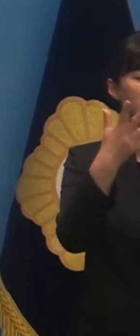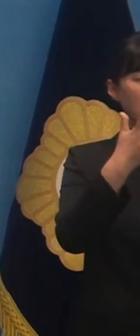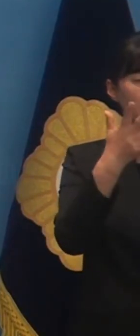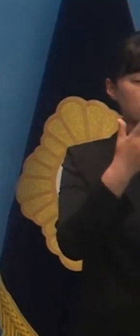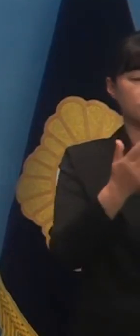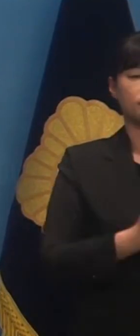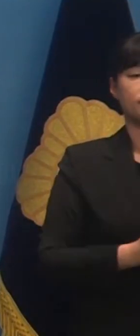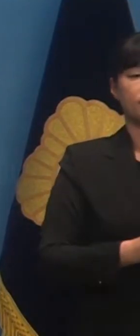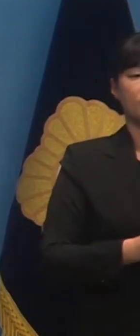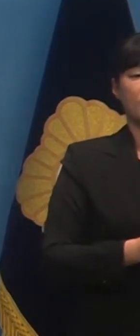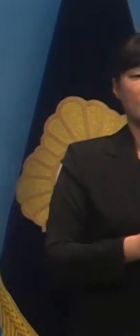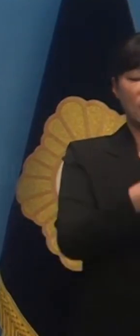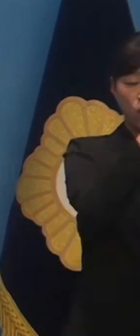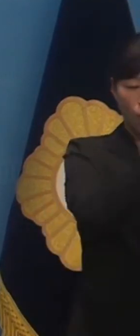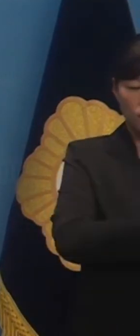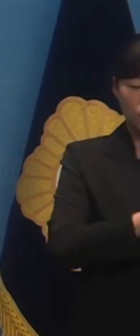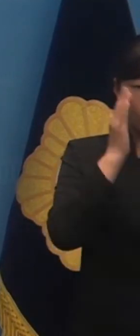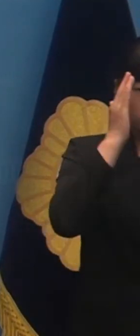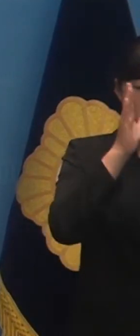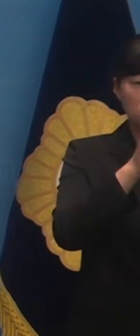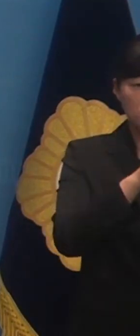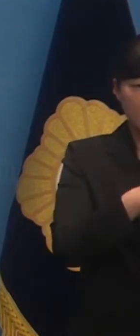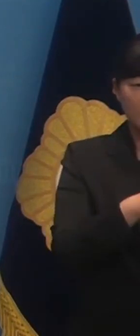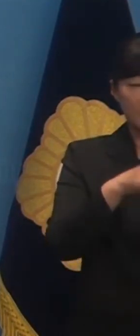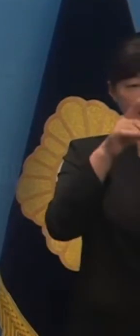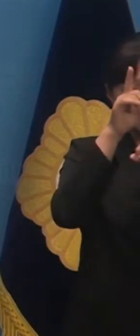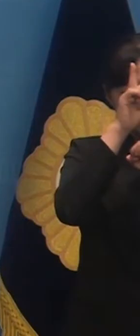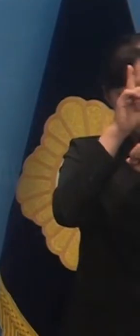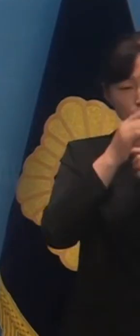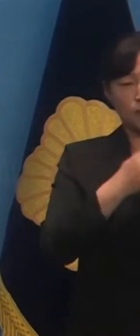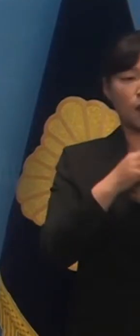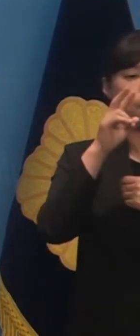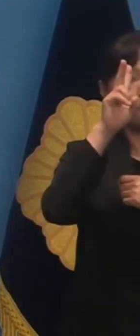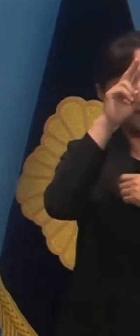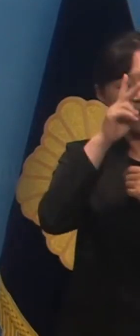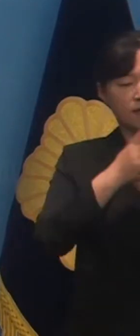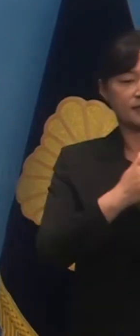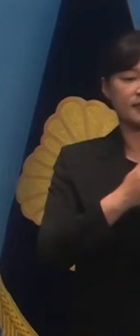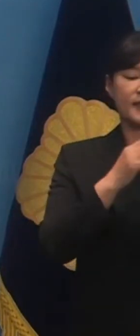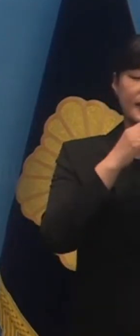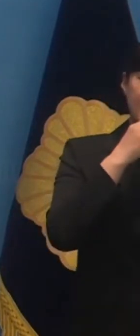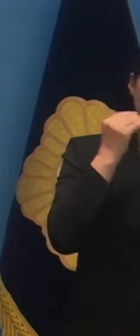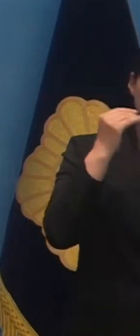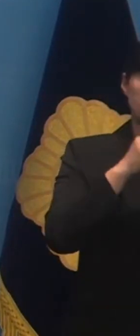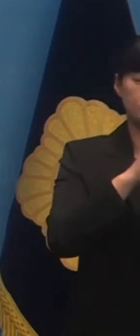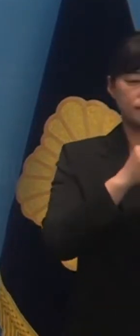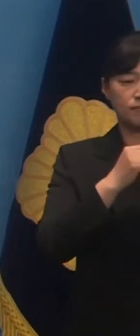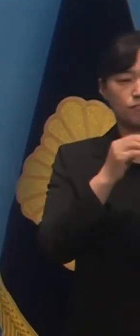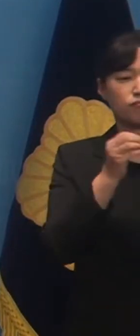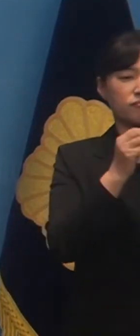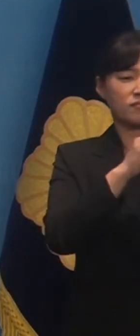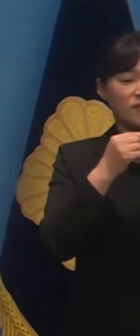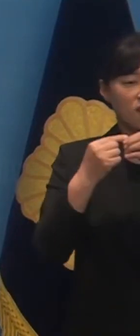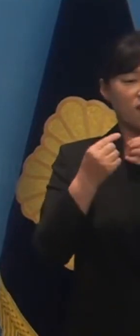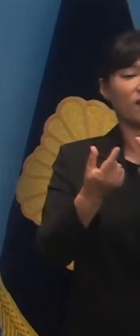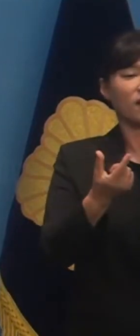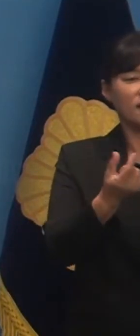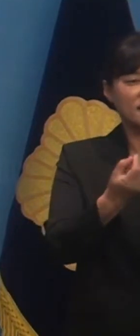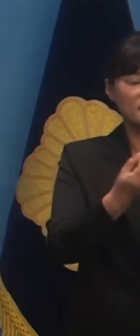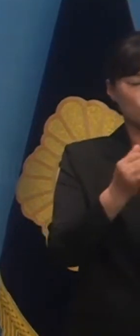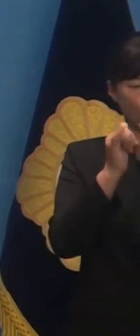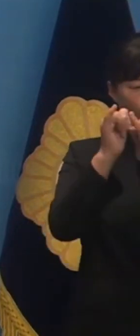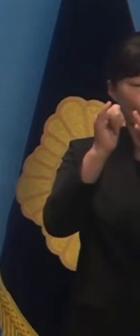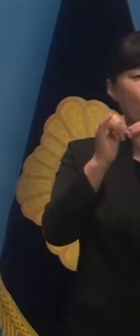8. 리박스쿨 역사 수업 시간에 이승만과 박정희를 세종대왕 이순신 장군만큼 존경해야